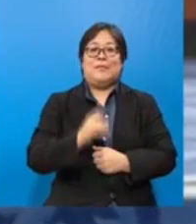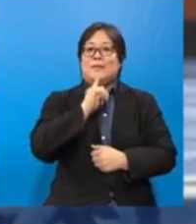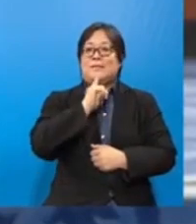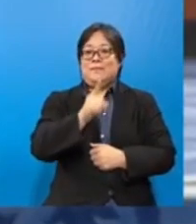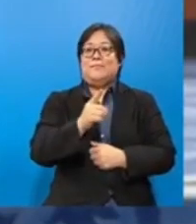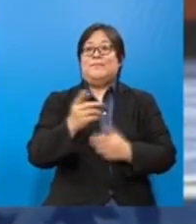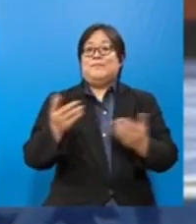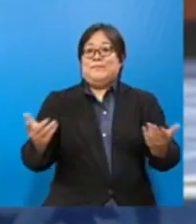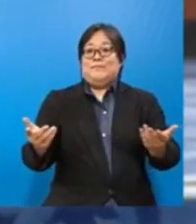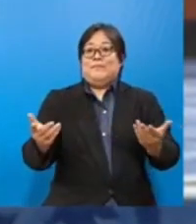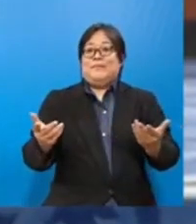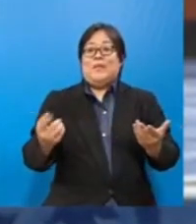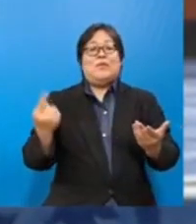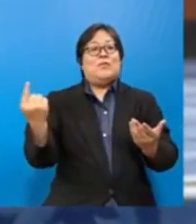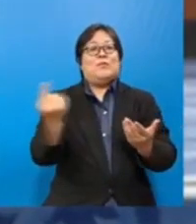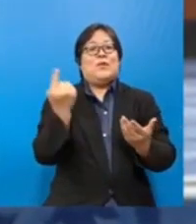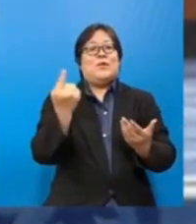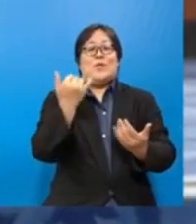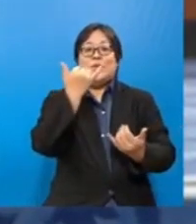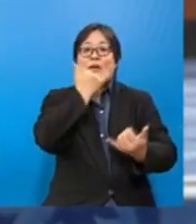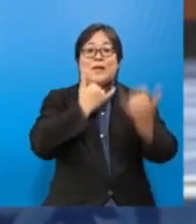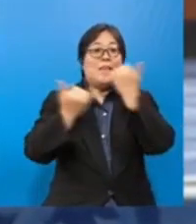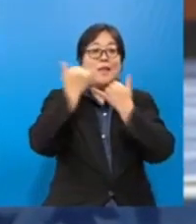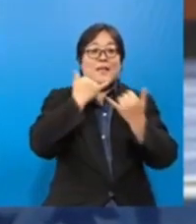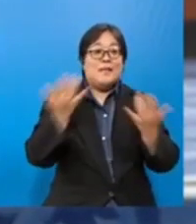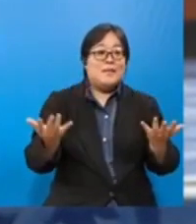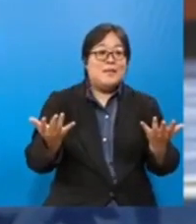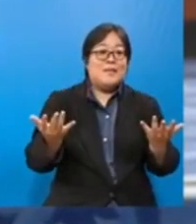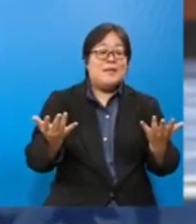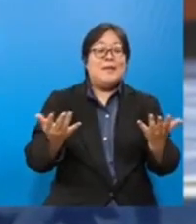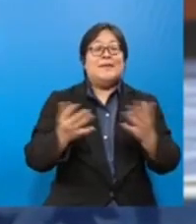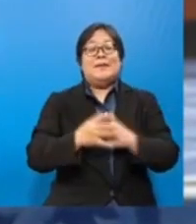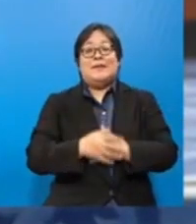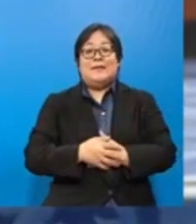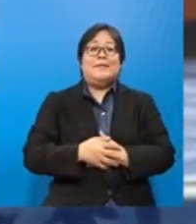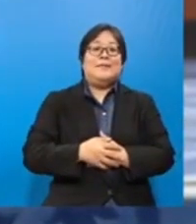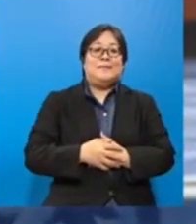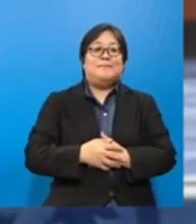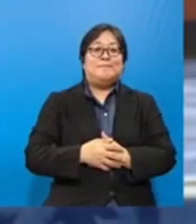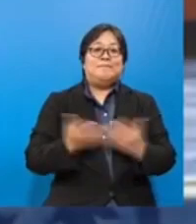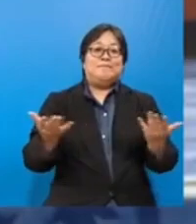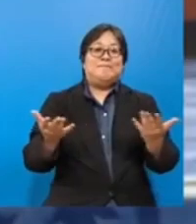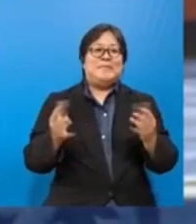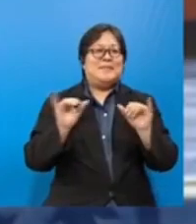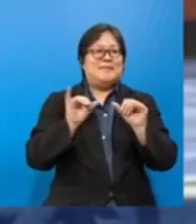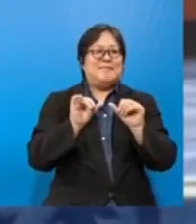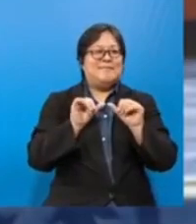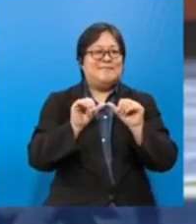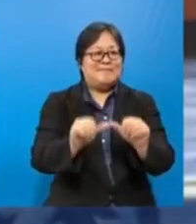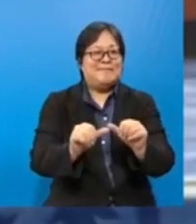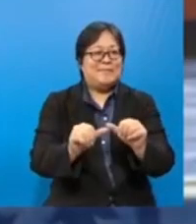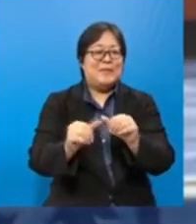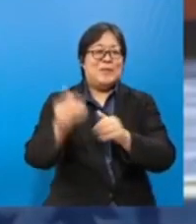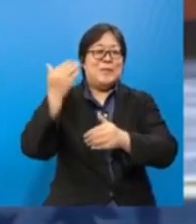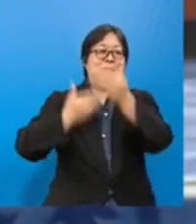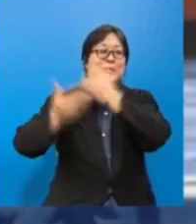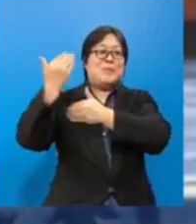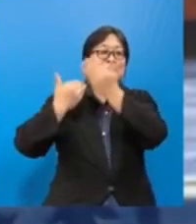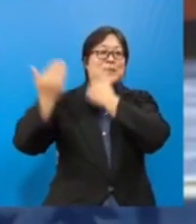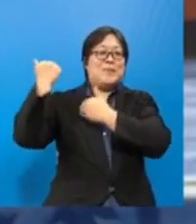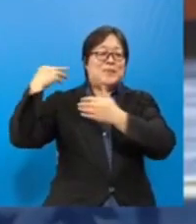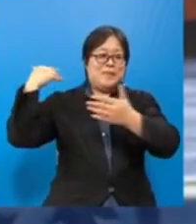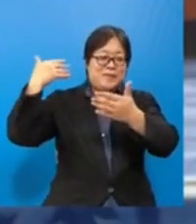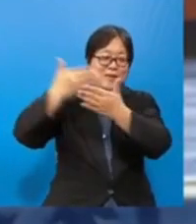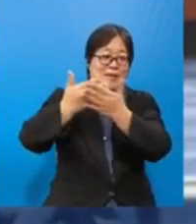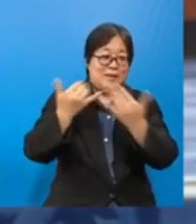ianya menjadi suatu kesalahan yang berterusan daripada dulu zaman